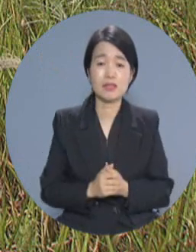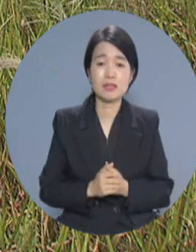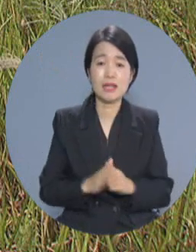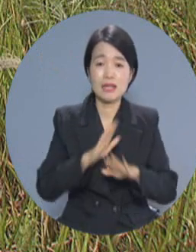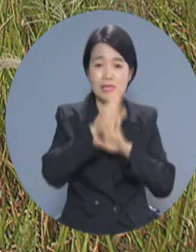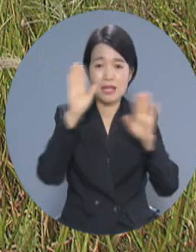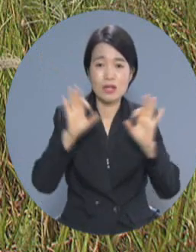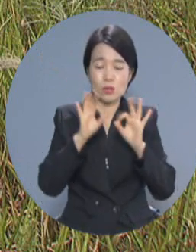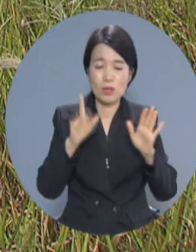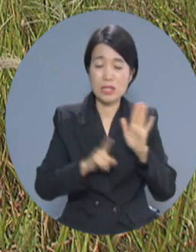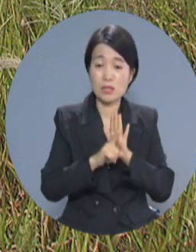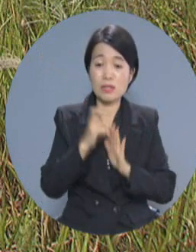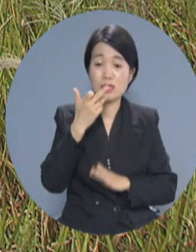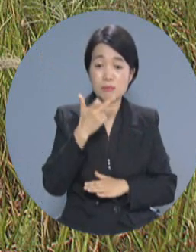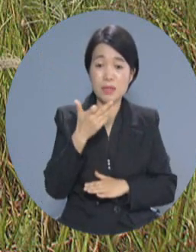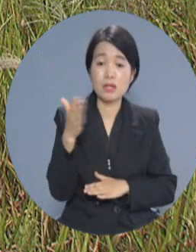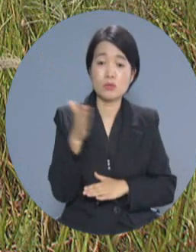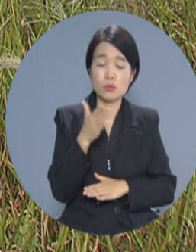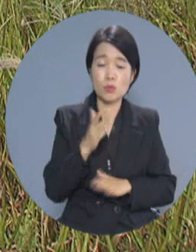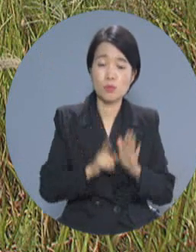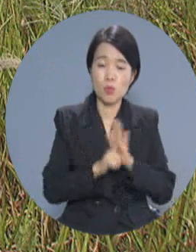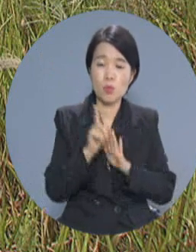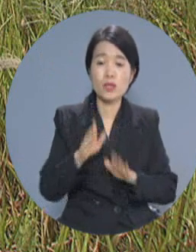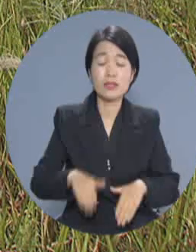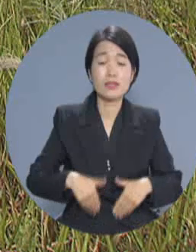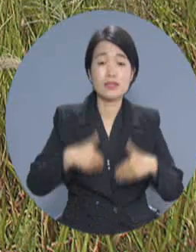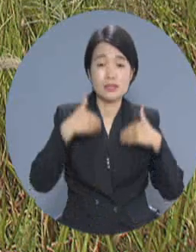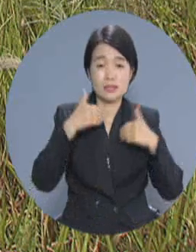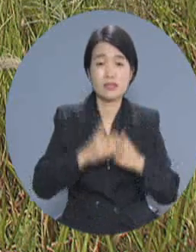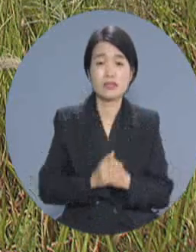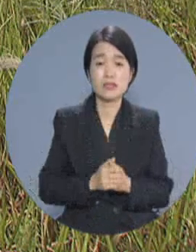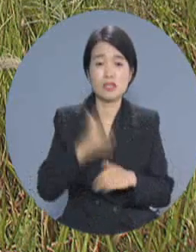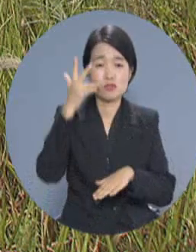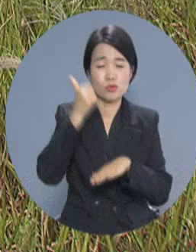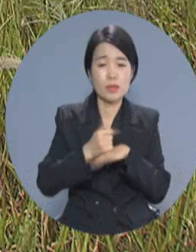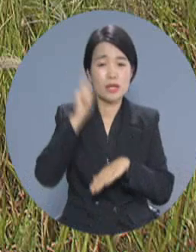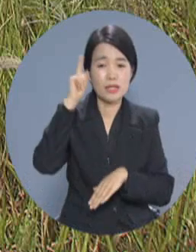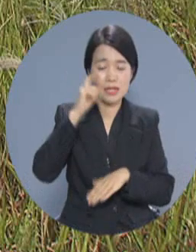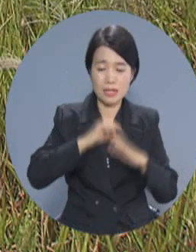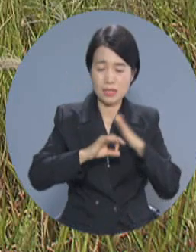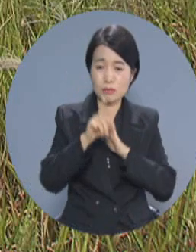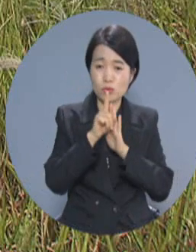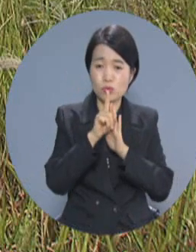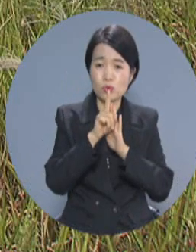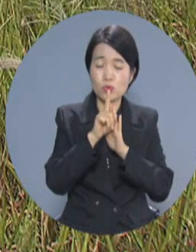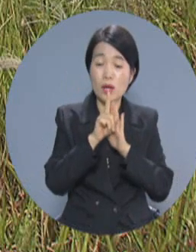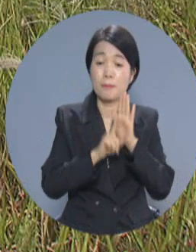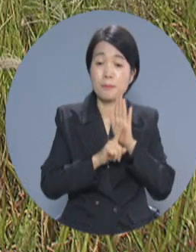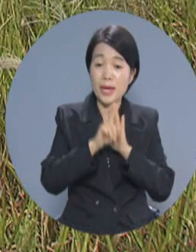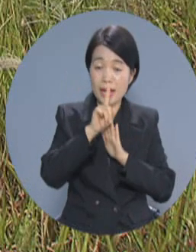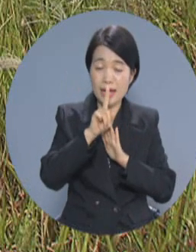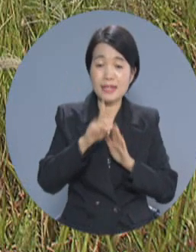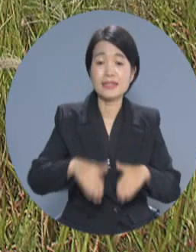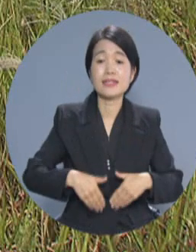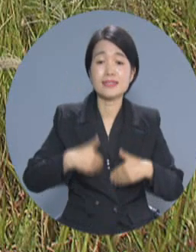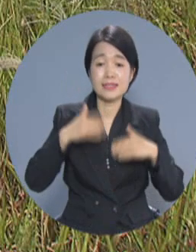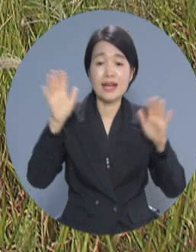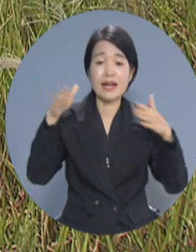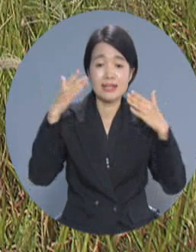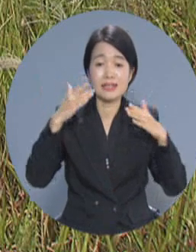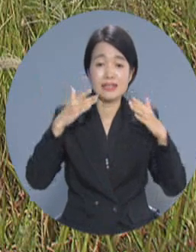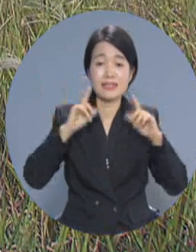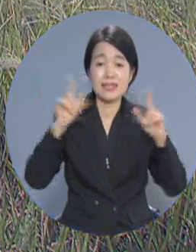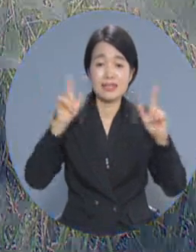낮 동안은 기온이 18도 안팎까지 오르면서 포근했는데요. 주말인 내일은 아침 기온도 조금 더 올라서 무난한 늦가을